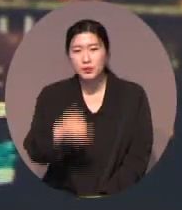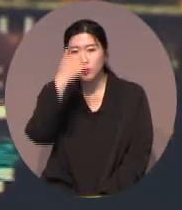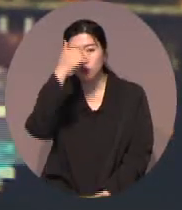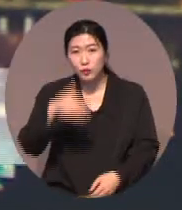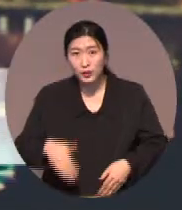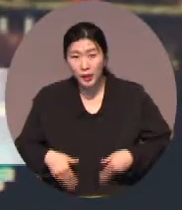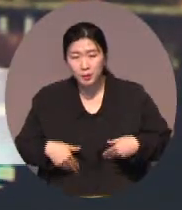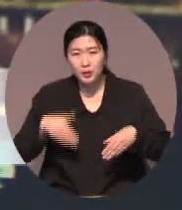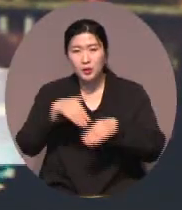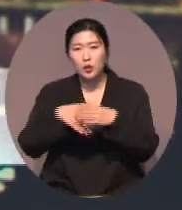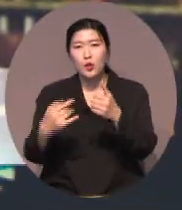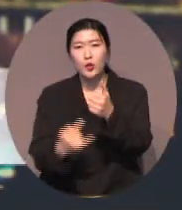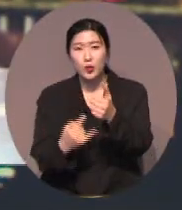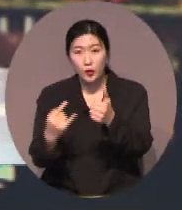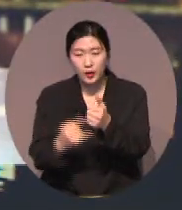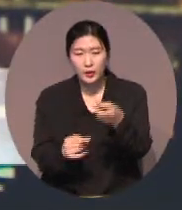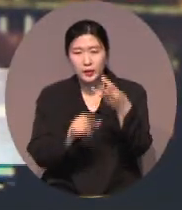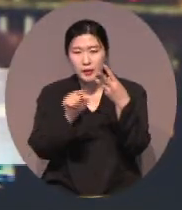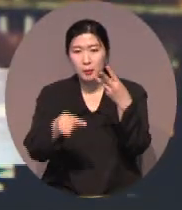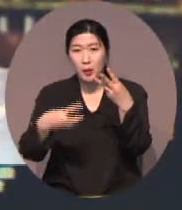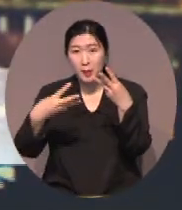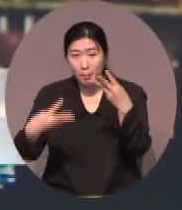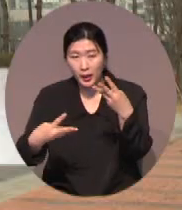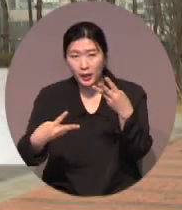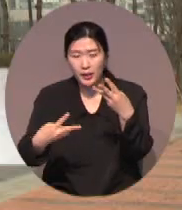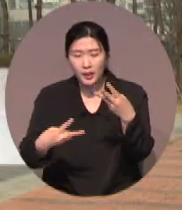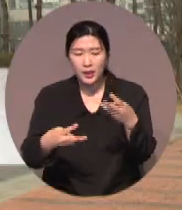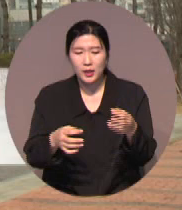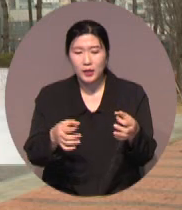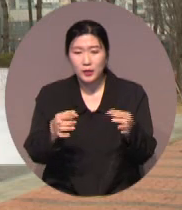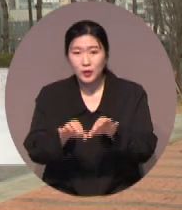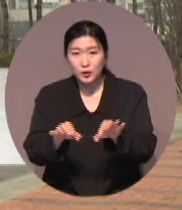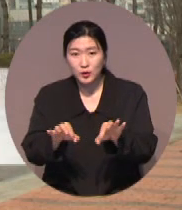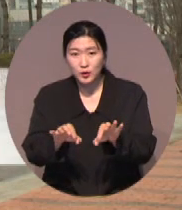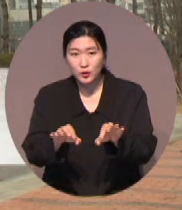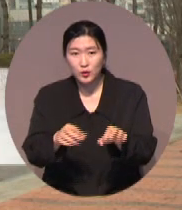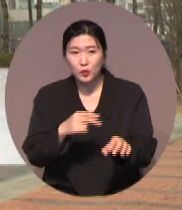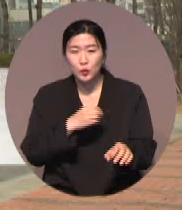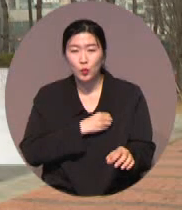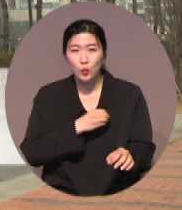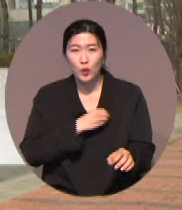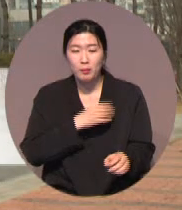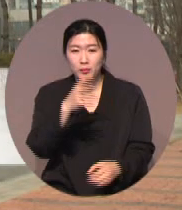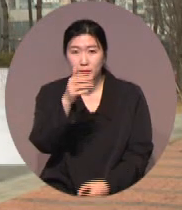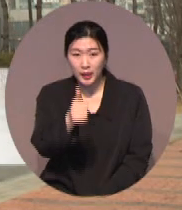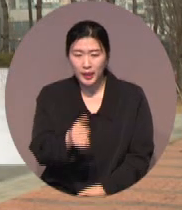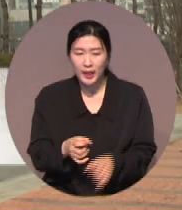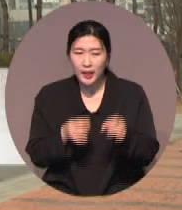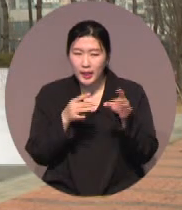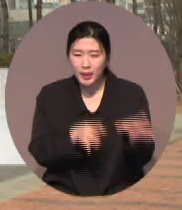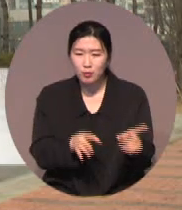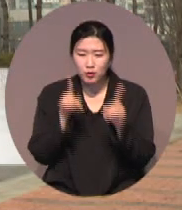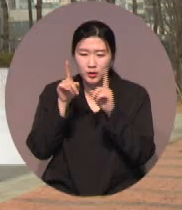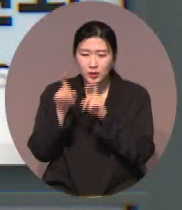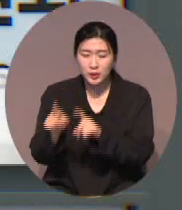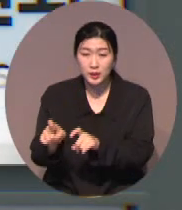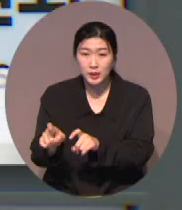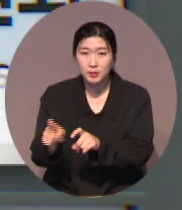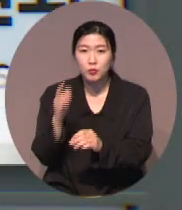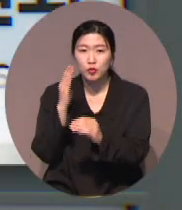충남 선거관리위원회는 다음 달 8일 치러지는 전국 동시에 조합장 선거와 관련해 기부 행위를 한 혐의로 현직